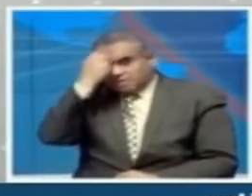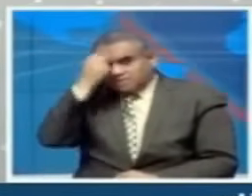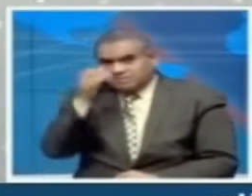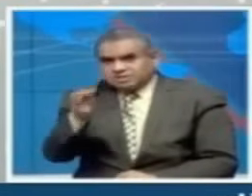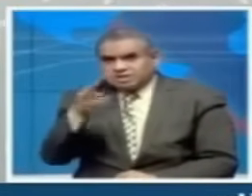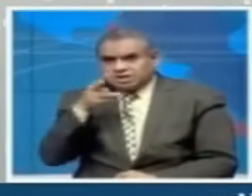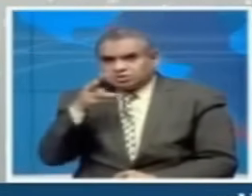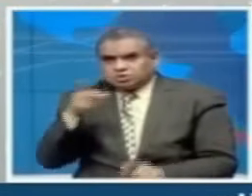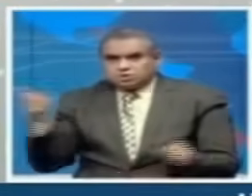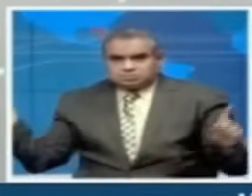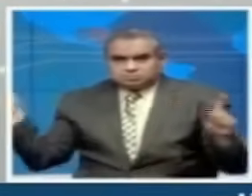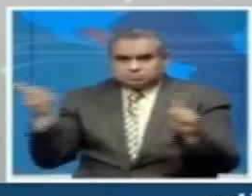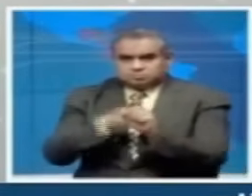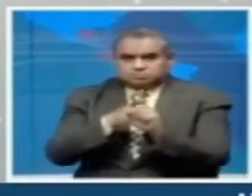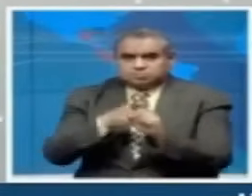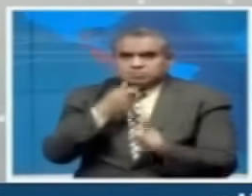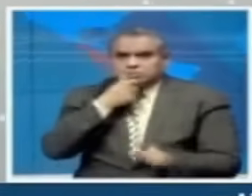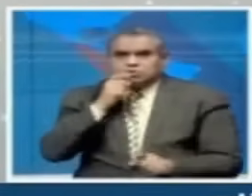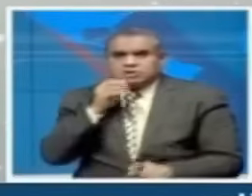9 إبريل 2023 وحتى